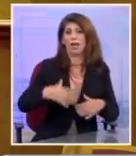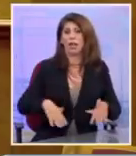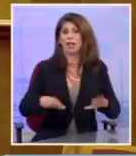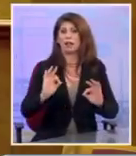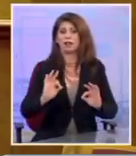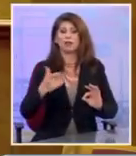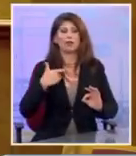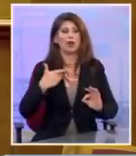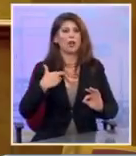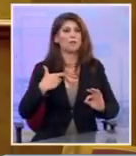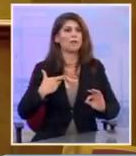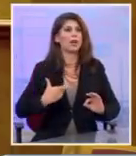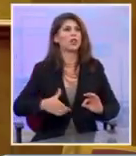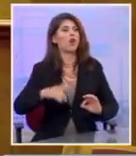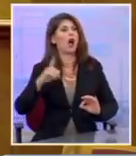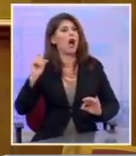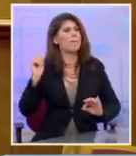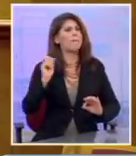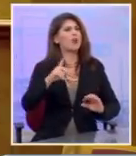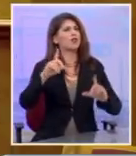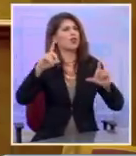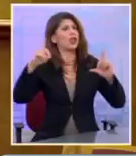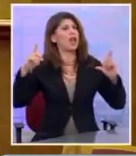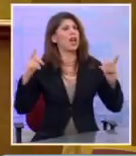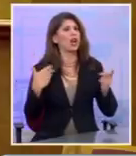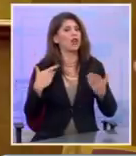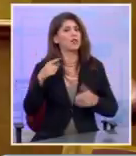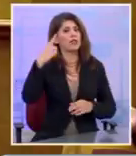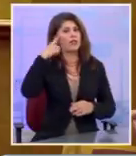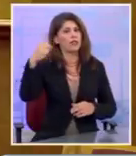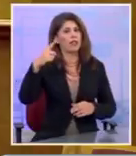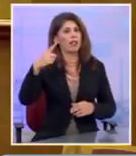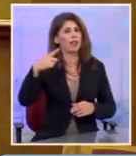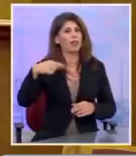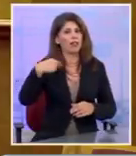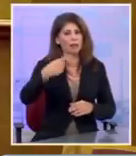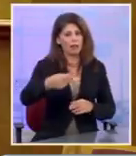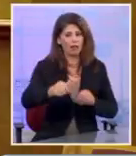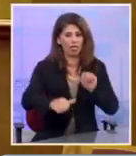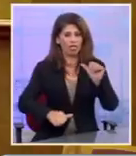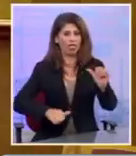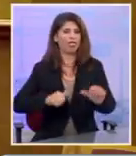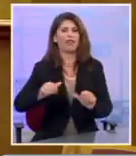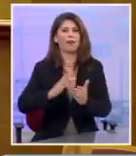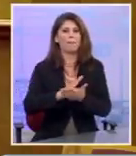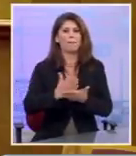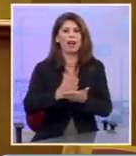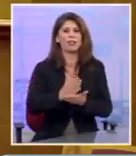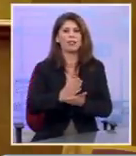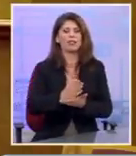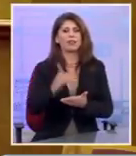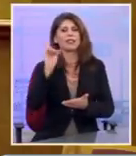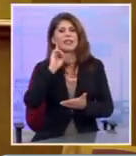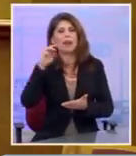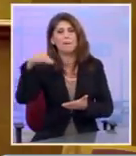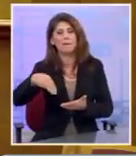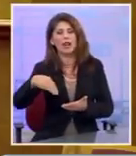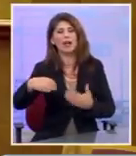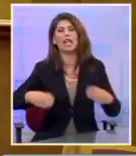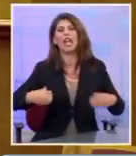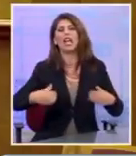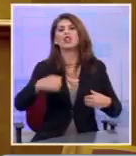ως ιεραπόστολος μιας ιδέας και μετατραπήκατε ως μεσάζοντας μεταξύ της κυρίας Μέλκε και του κυρίου